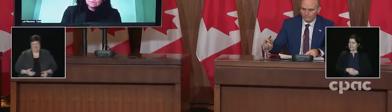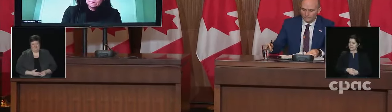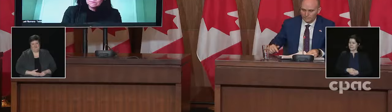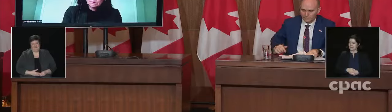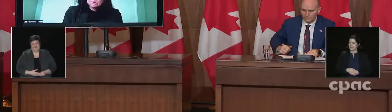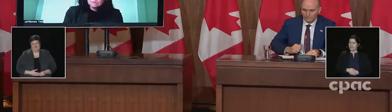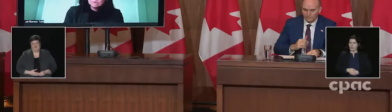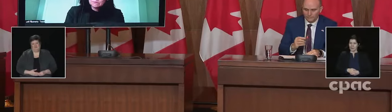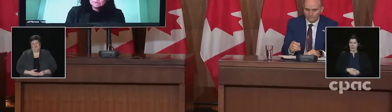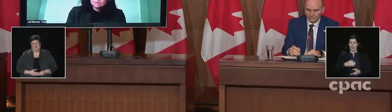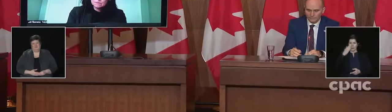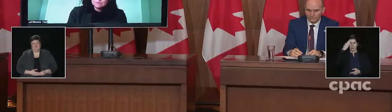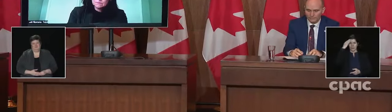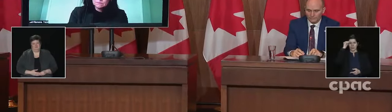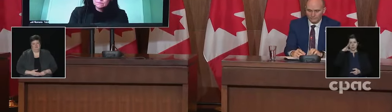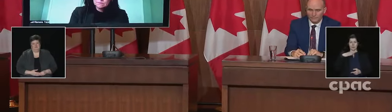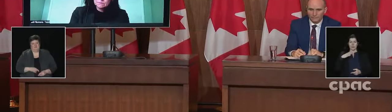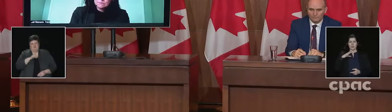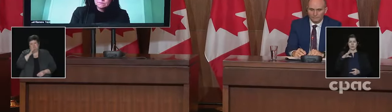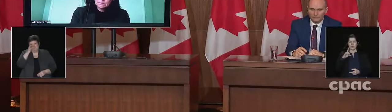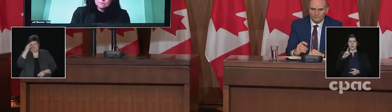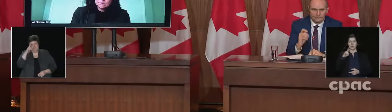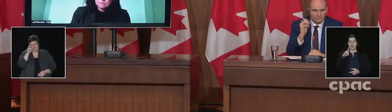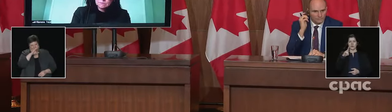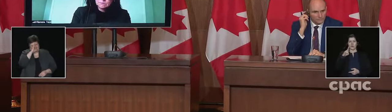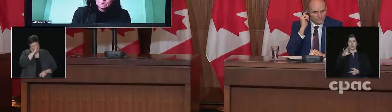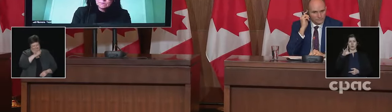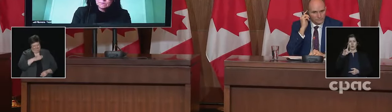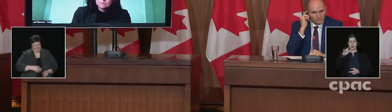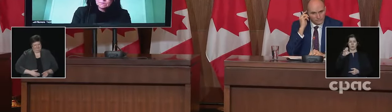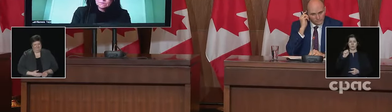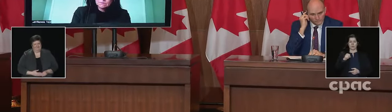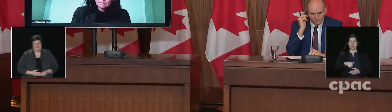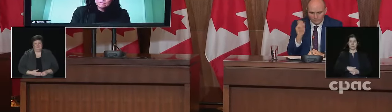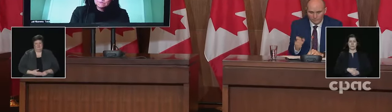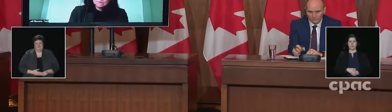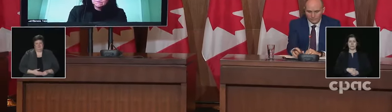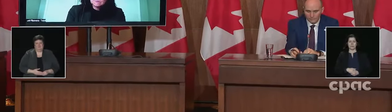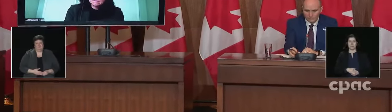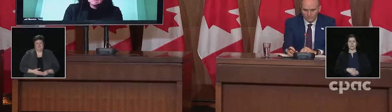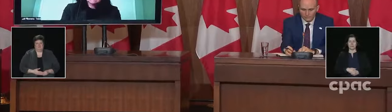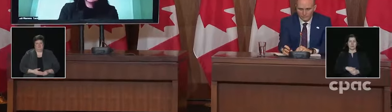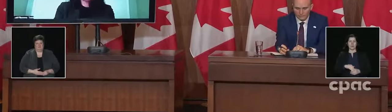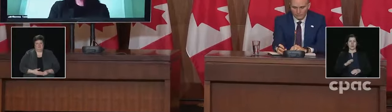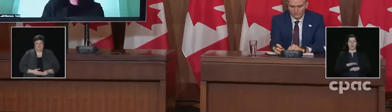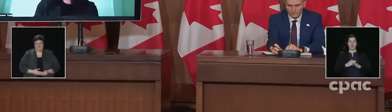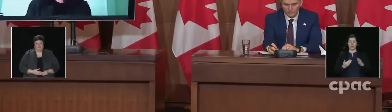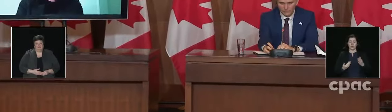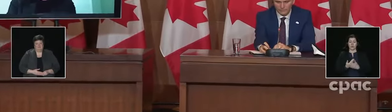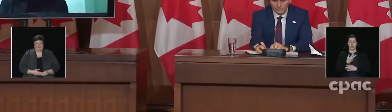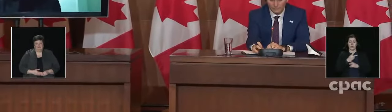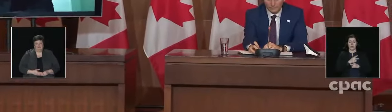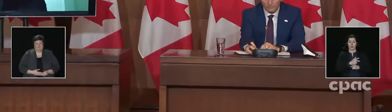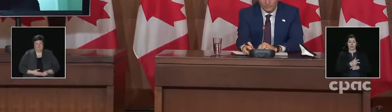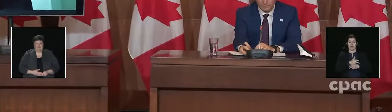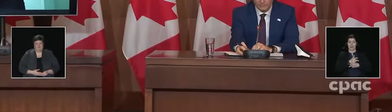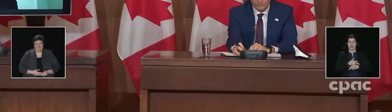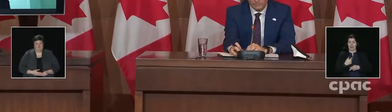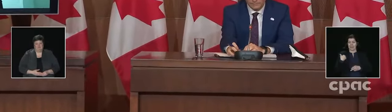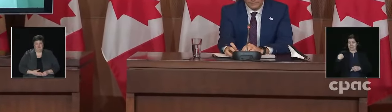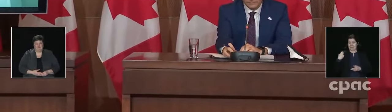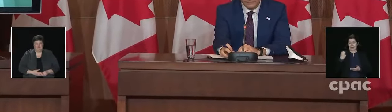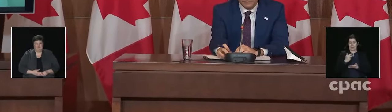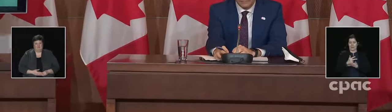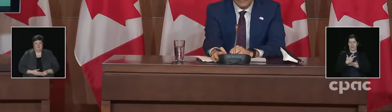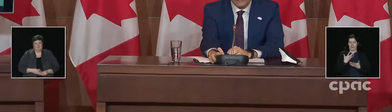Oui, bonjour, M. Duclos. Je voulais savoir, le traitement en ce moment qui vient d'être approuvé, jusqu'à quel point est-ce qu'on peut